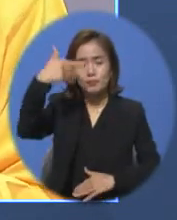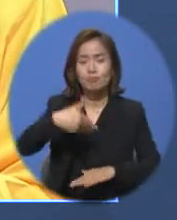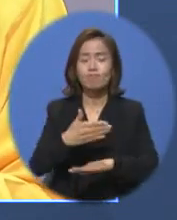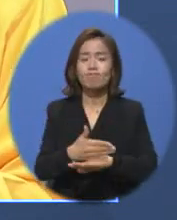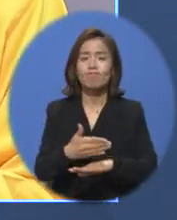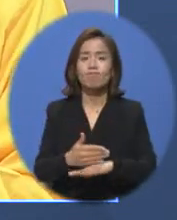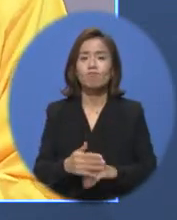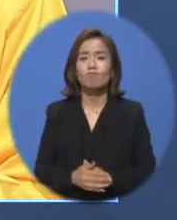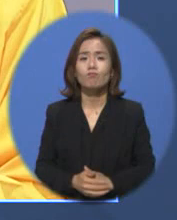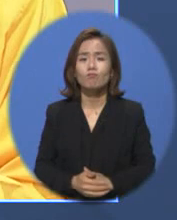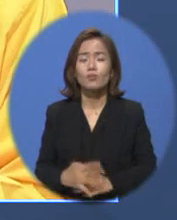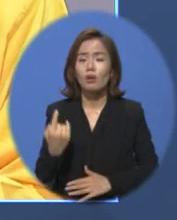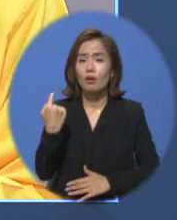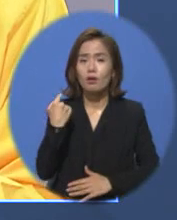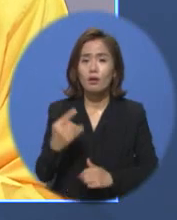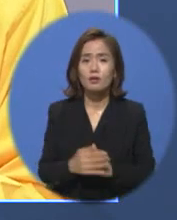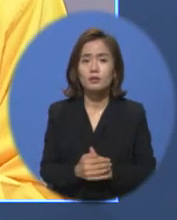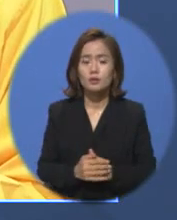해주셔서감사합니다.